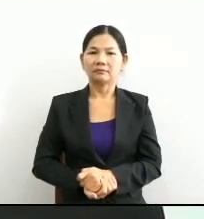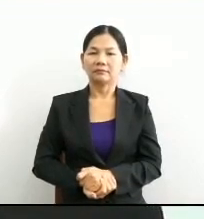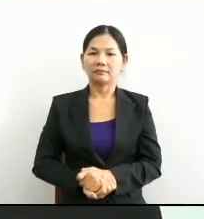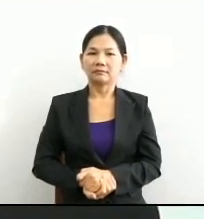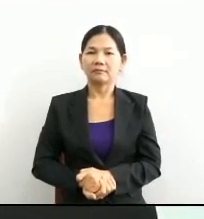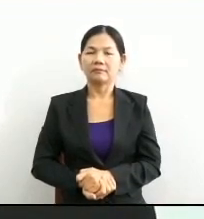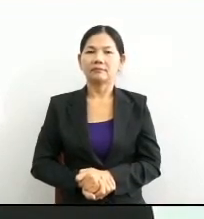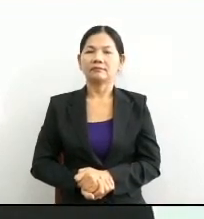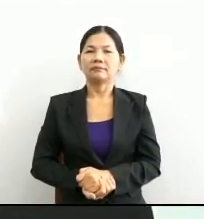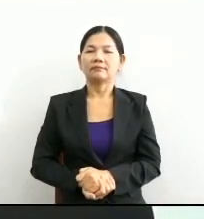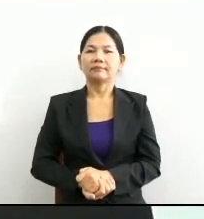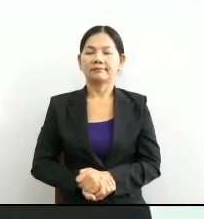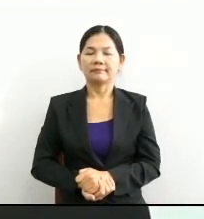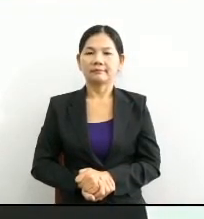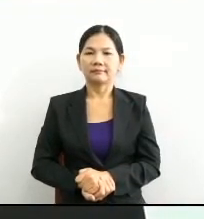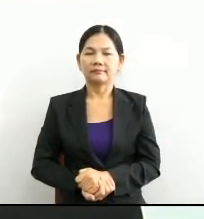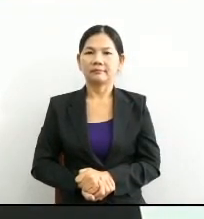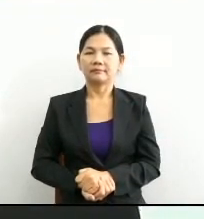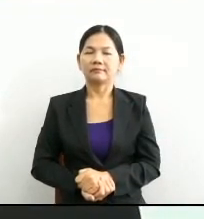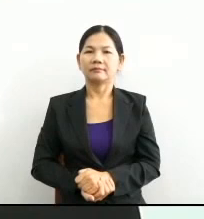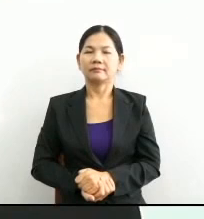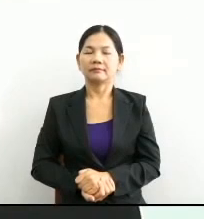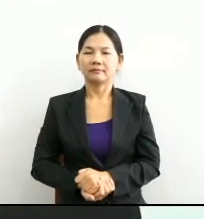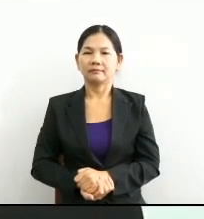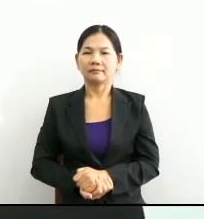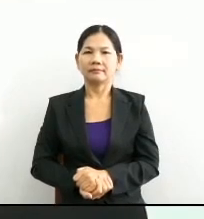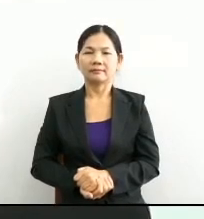cài da nè cô xoay à